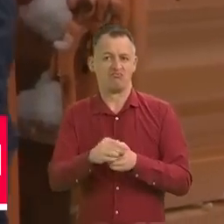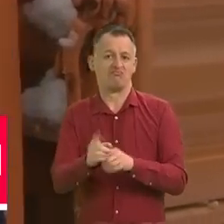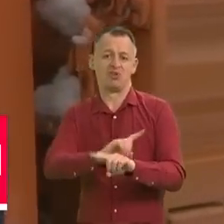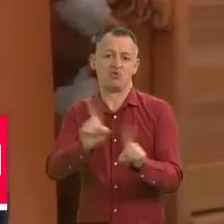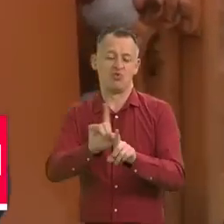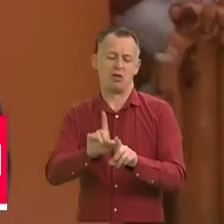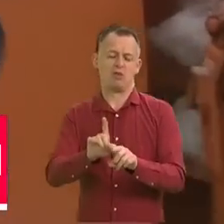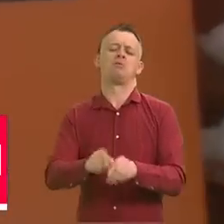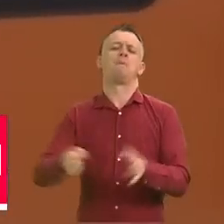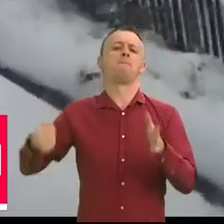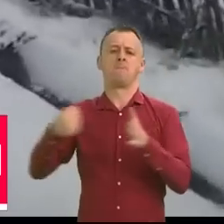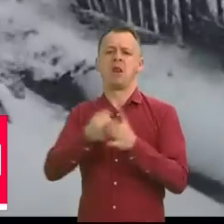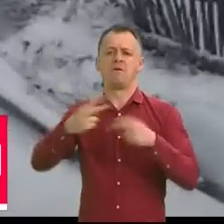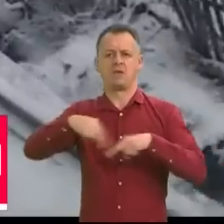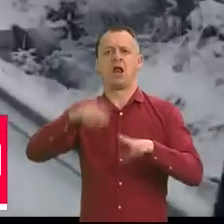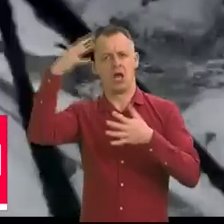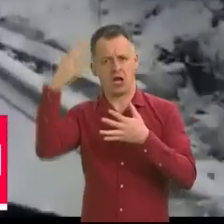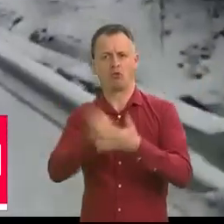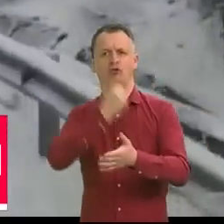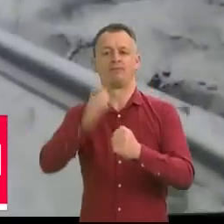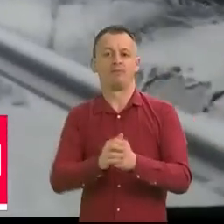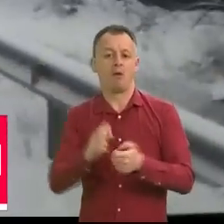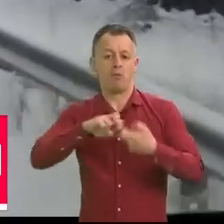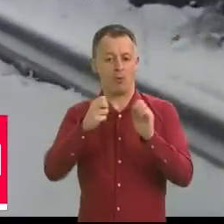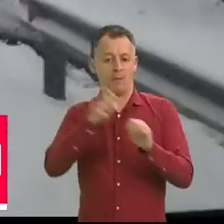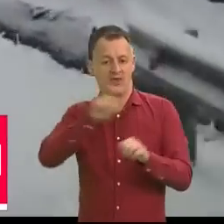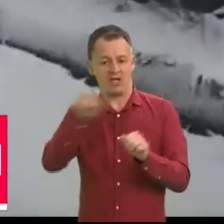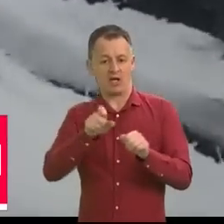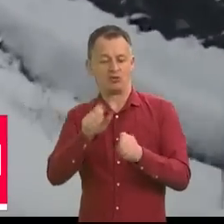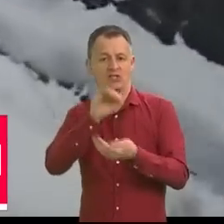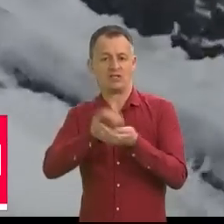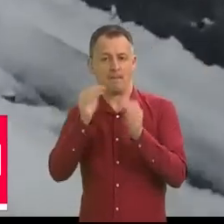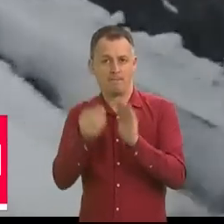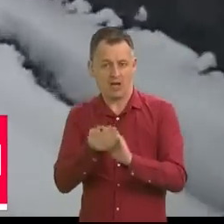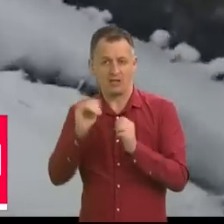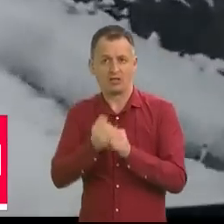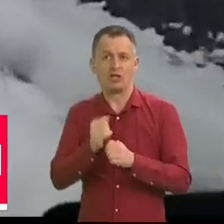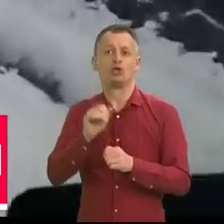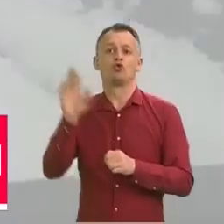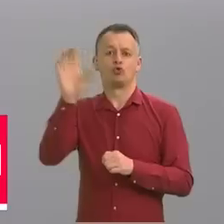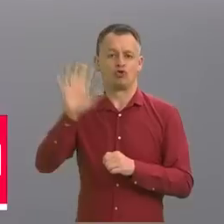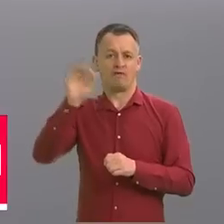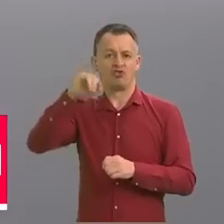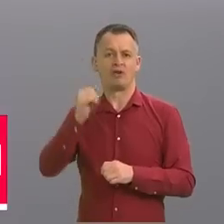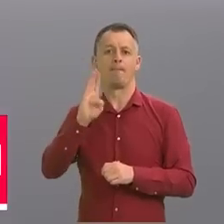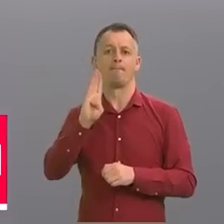dar reușim. Reușim până la urmă. Probleme din cauza zăpezii au fost și pe drumul ce leagă județele Suceava și Bistrița.